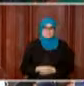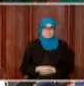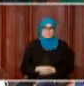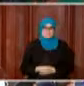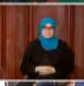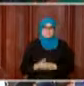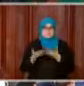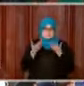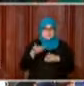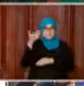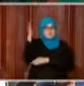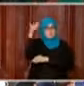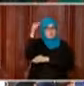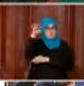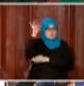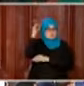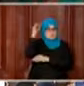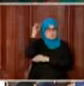وستبقى تونس